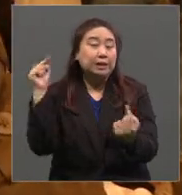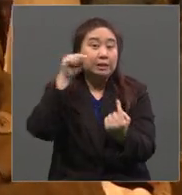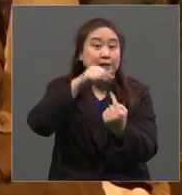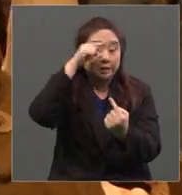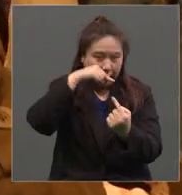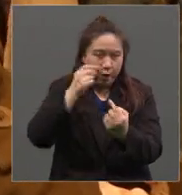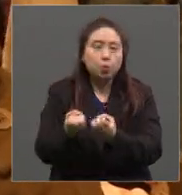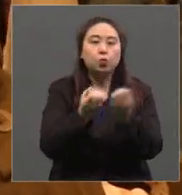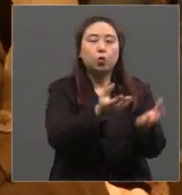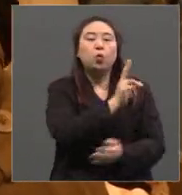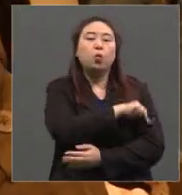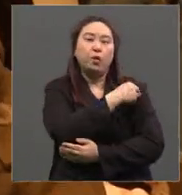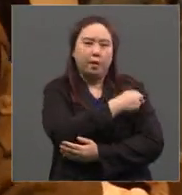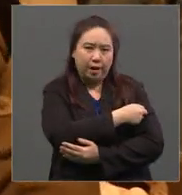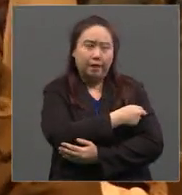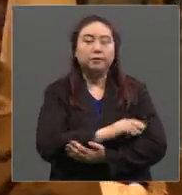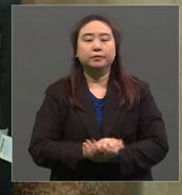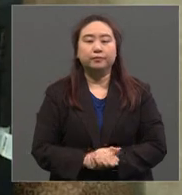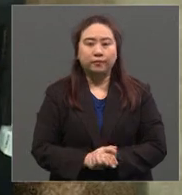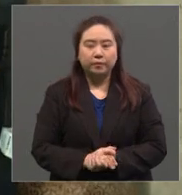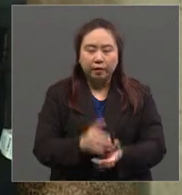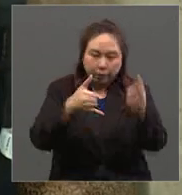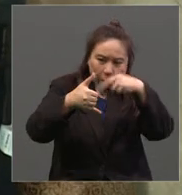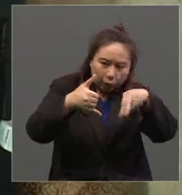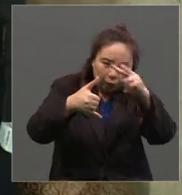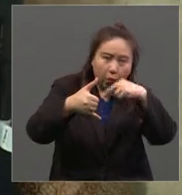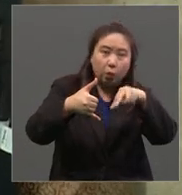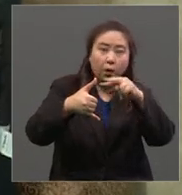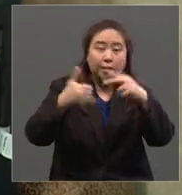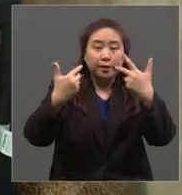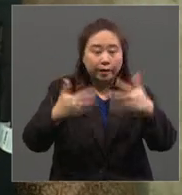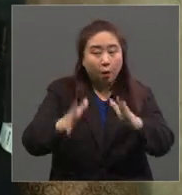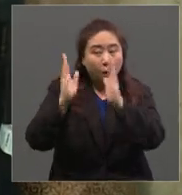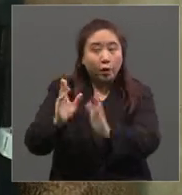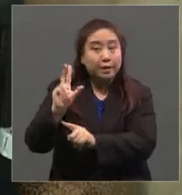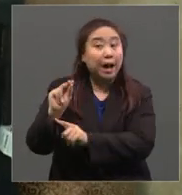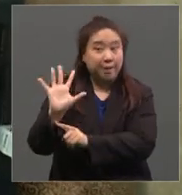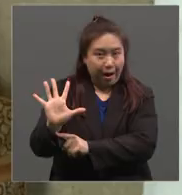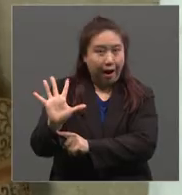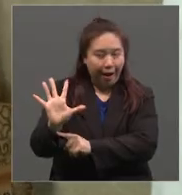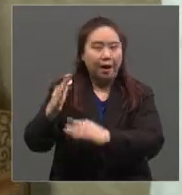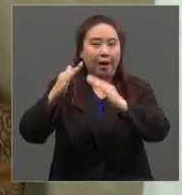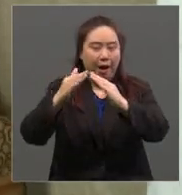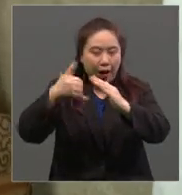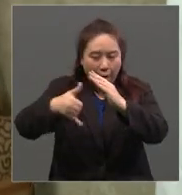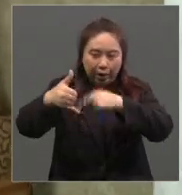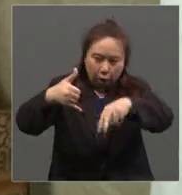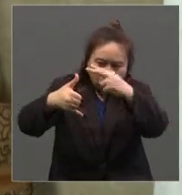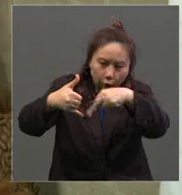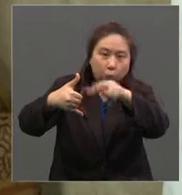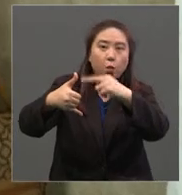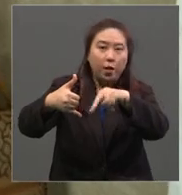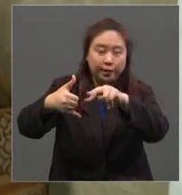ที่ก็ส่งตัวไปรักษาที่โรงพยาบาลภูมิพลเพื่อดูอาการทันทีจากนั้นอีก35คนก็เข้าสู่กระบวนการคัดกรองสุขภาพเบื้